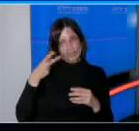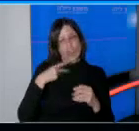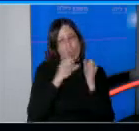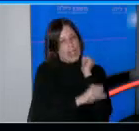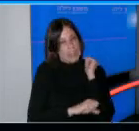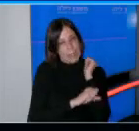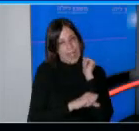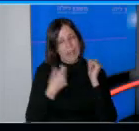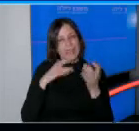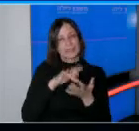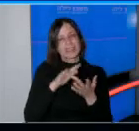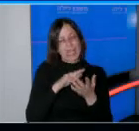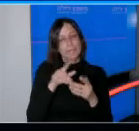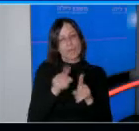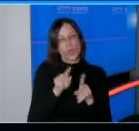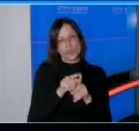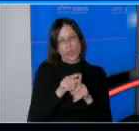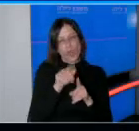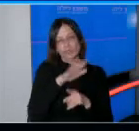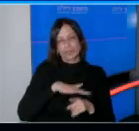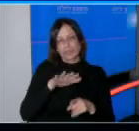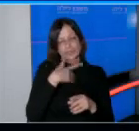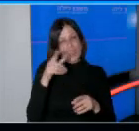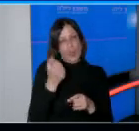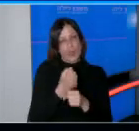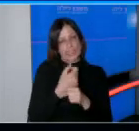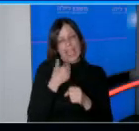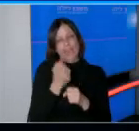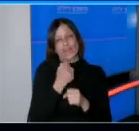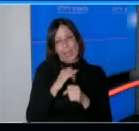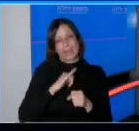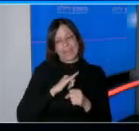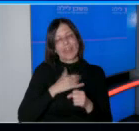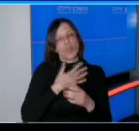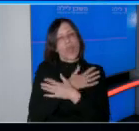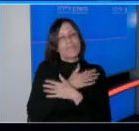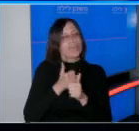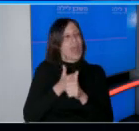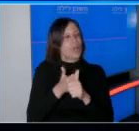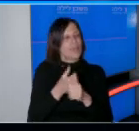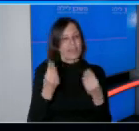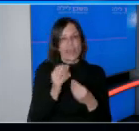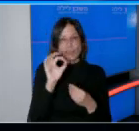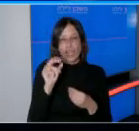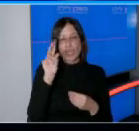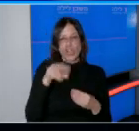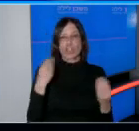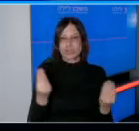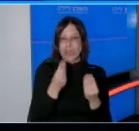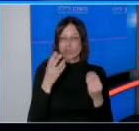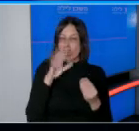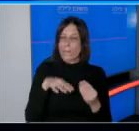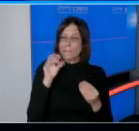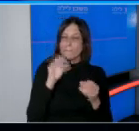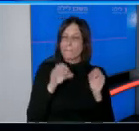אקדמיים, שנינו נמצאים באותם מעגלים, ואת עושה עבודה מאוד מעניינת, ואני מאוד אוהב לעקוב אחרי הדברים שלך, אבל יש פה משהו גם בהדסטארט